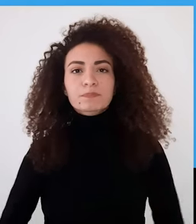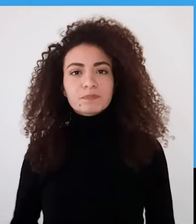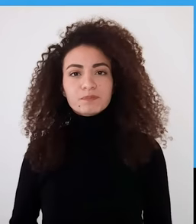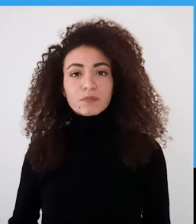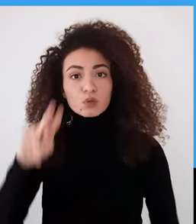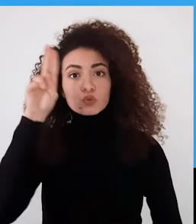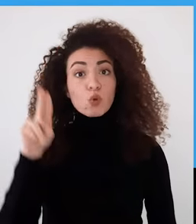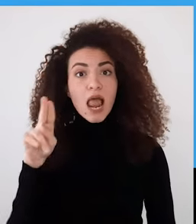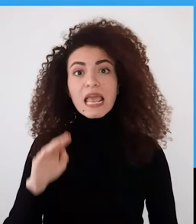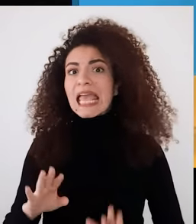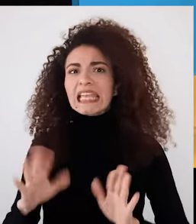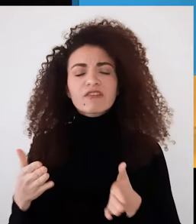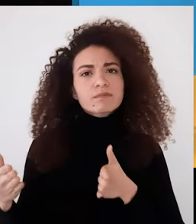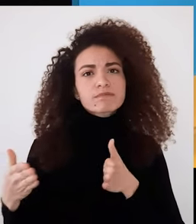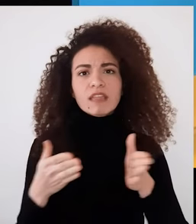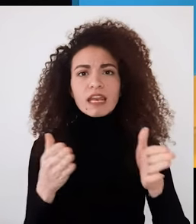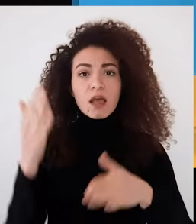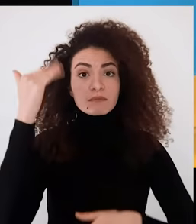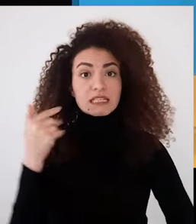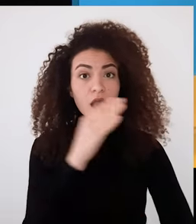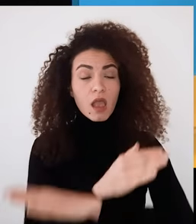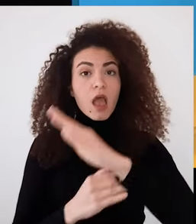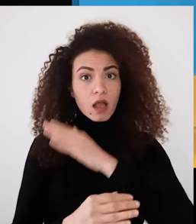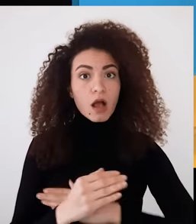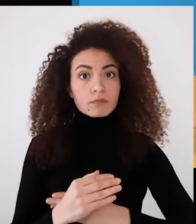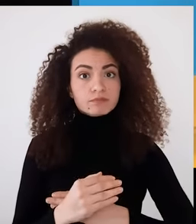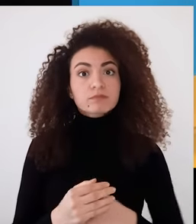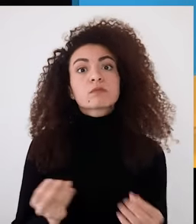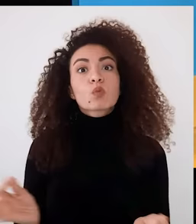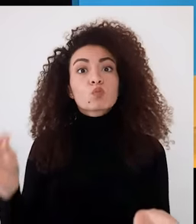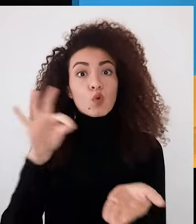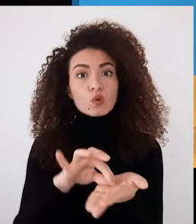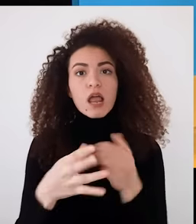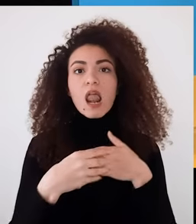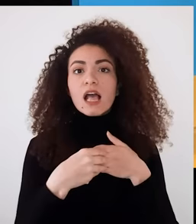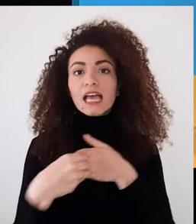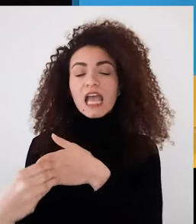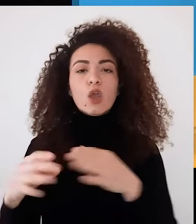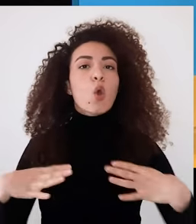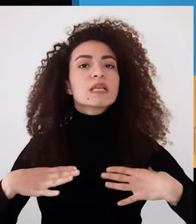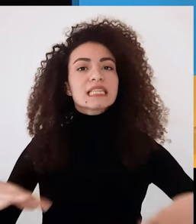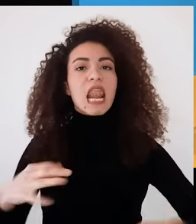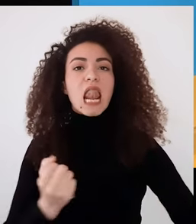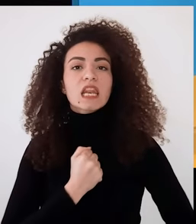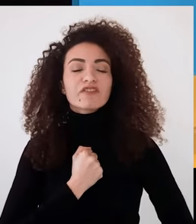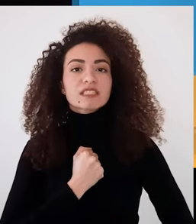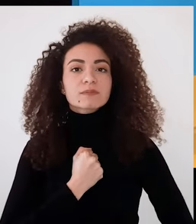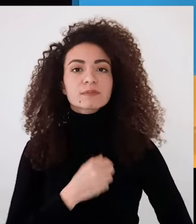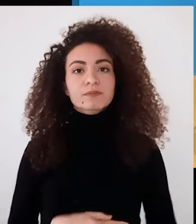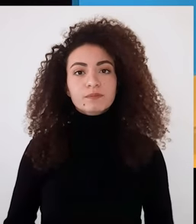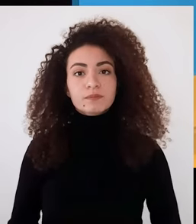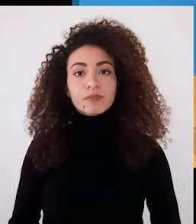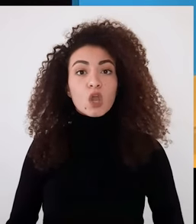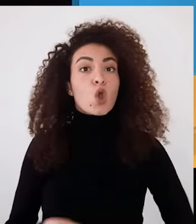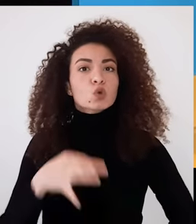السؤال الأساسي المطروح اليوم هو كيف ممكن للنساء ذوات الإعاقة أنه يحققوا القيادة والاستقلالية